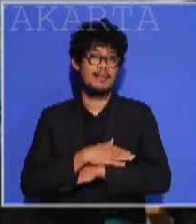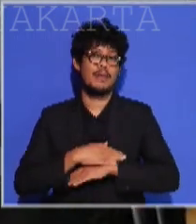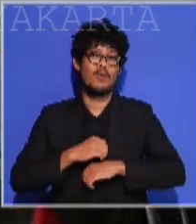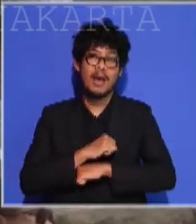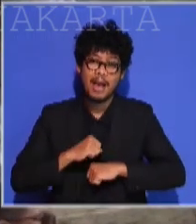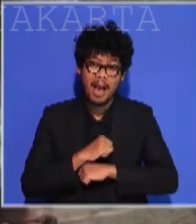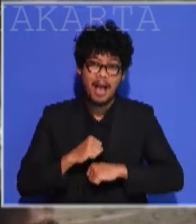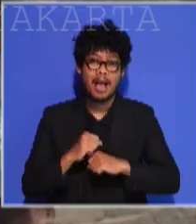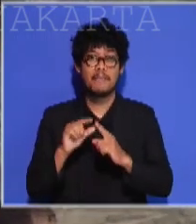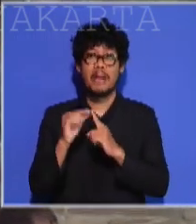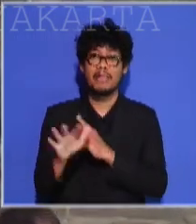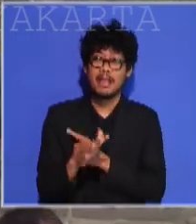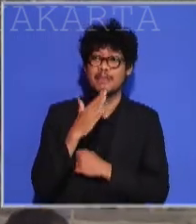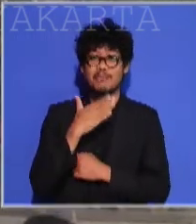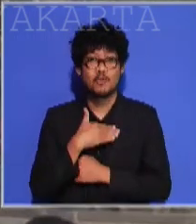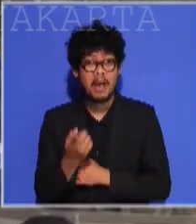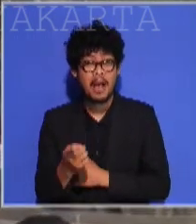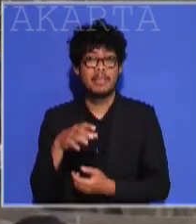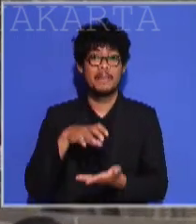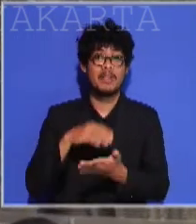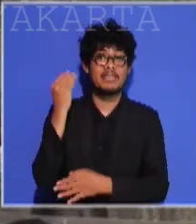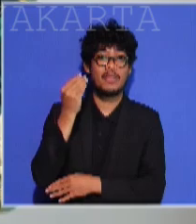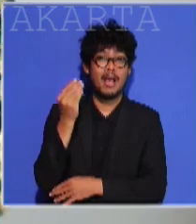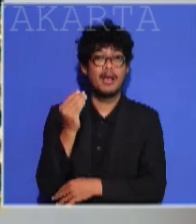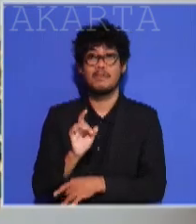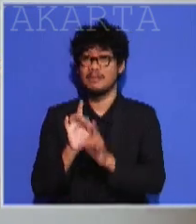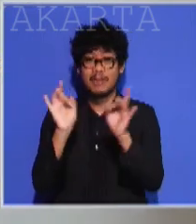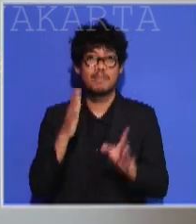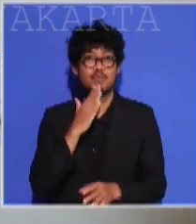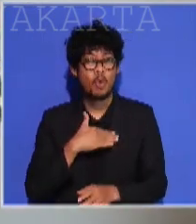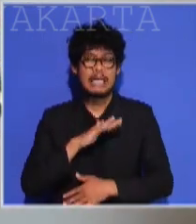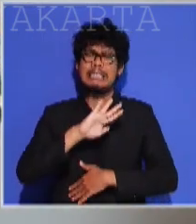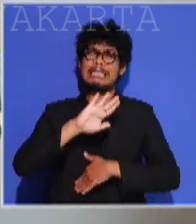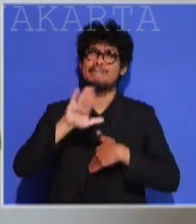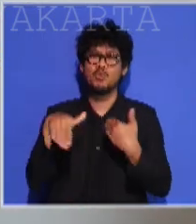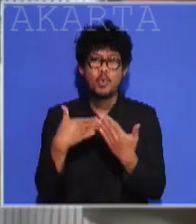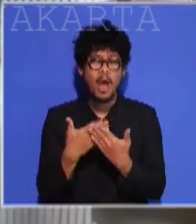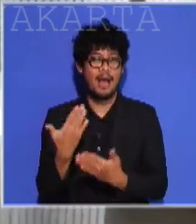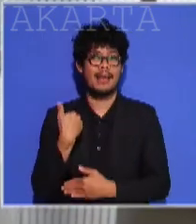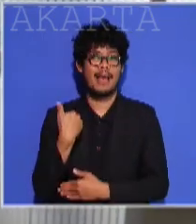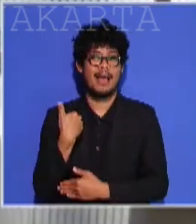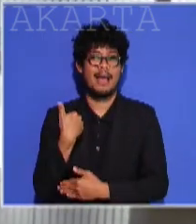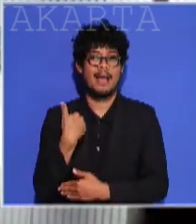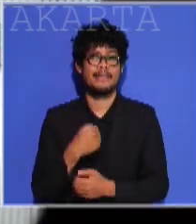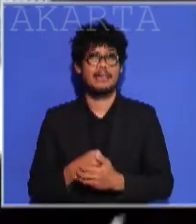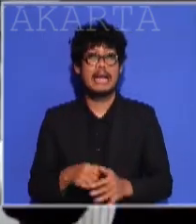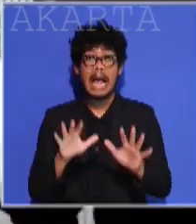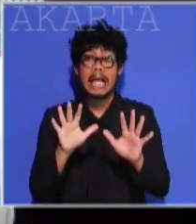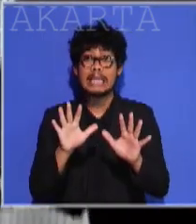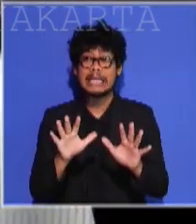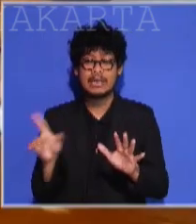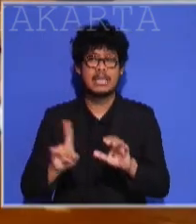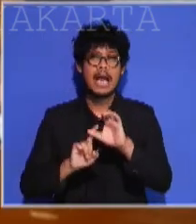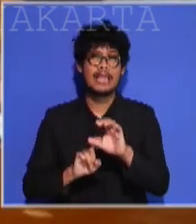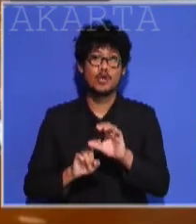kita punya, ya, semua ada. Tinggal bagaimana dengan hadirnya para atlet dari seluruh